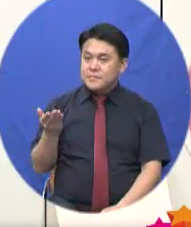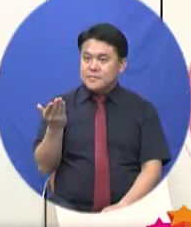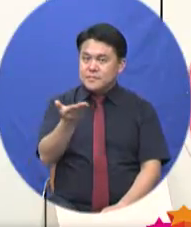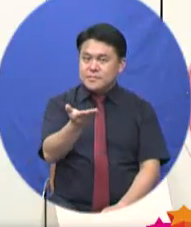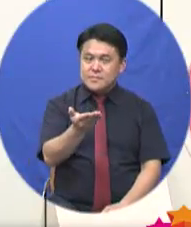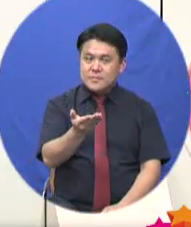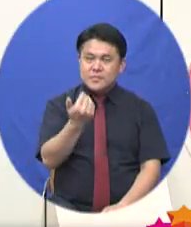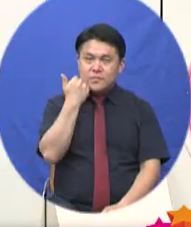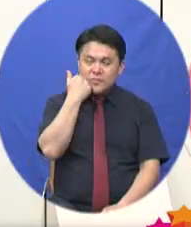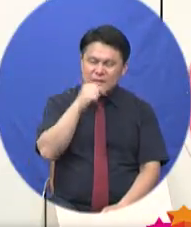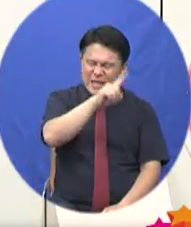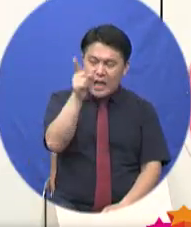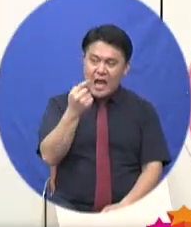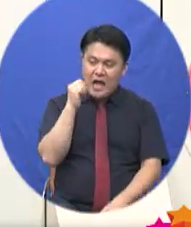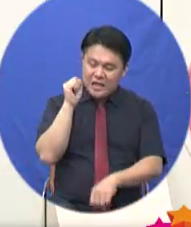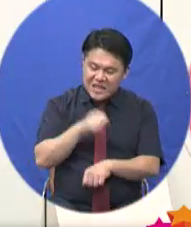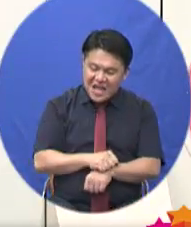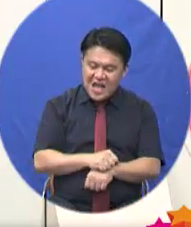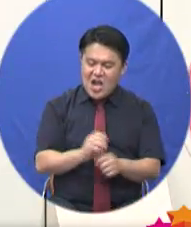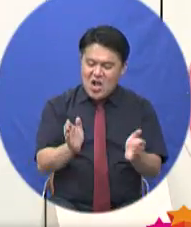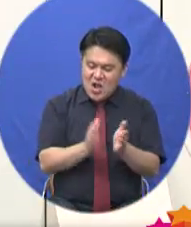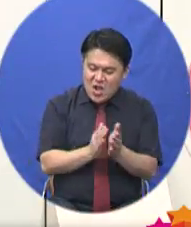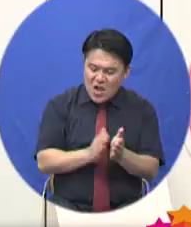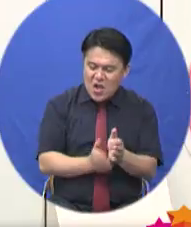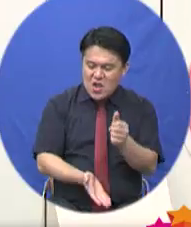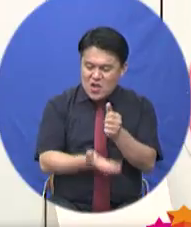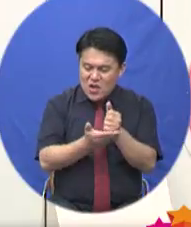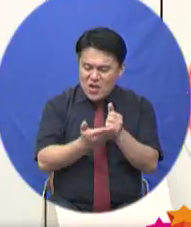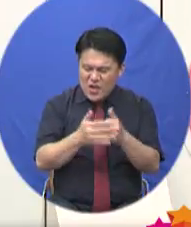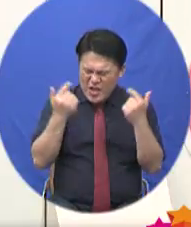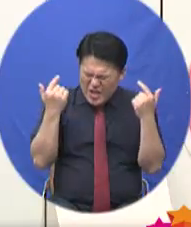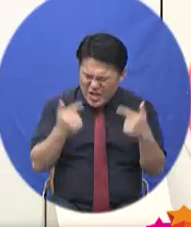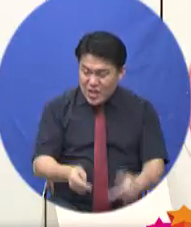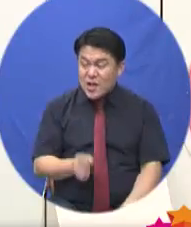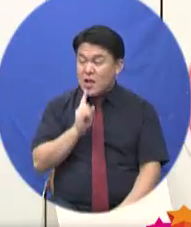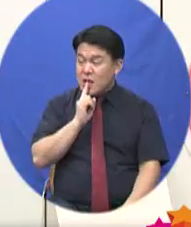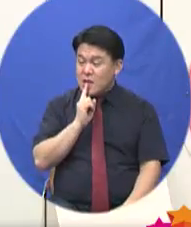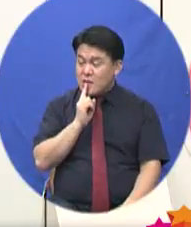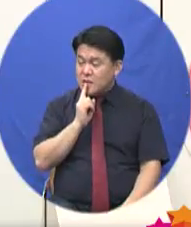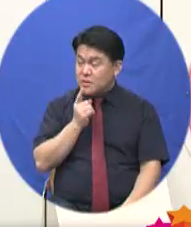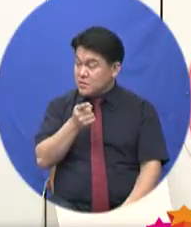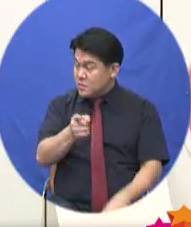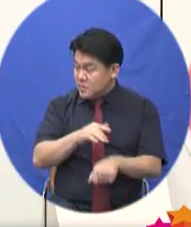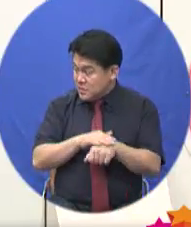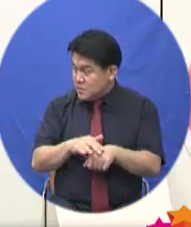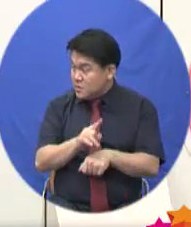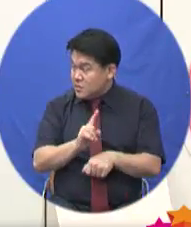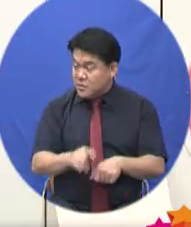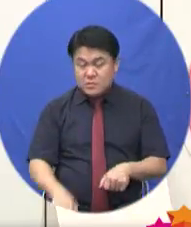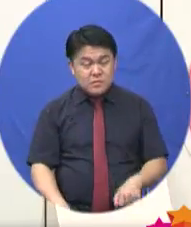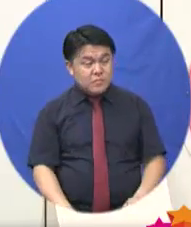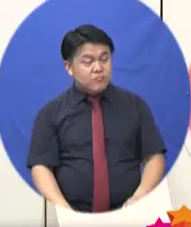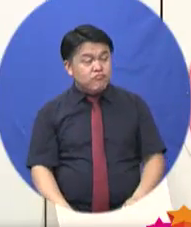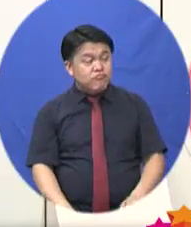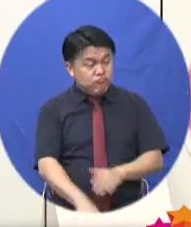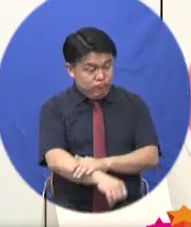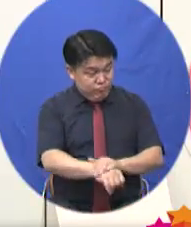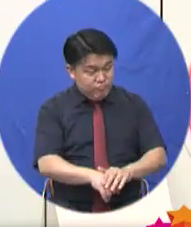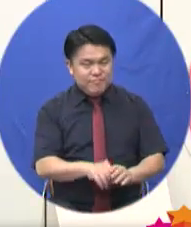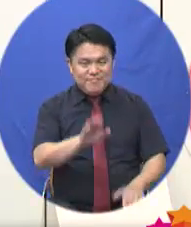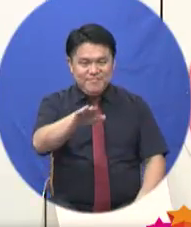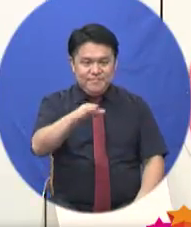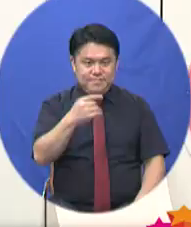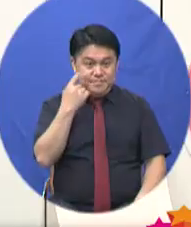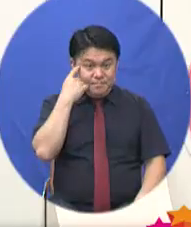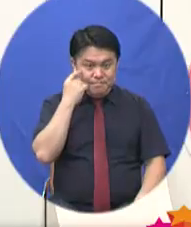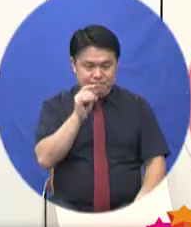다 잘했다 그러고 다 그냥 저기 하는데 칭찬을 많이 해주시는데 실제로 잘하신 겁니까? 아, 잘하신 거예요.